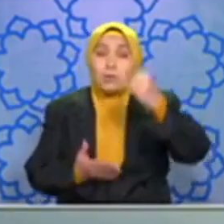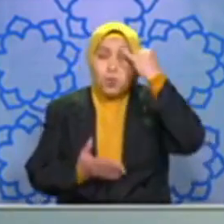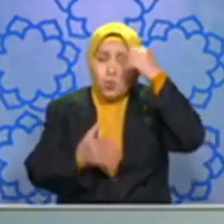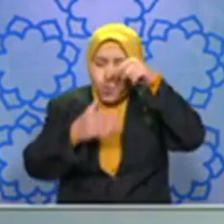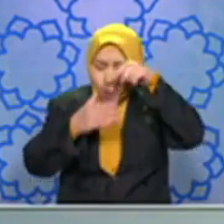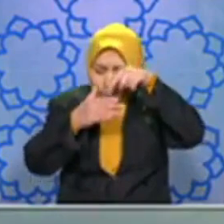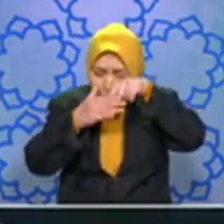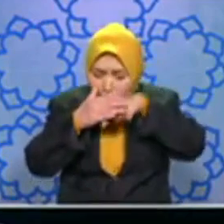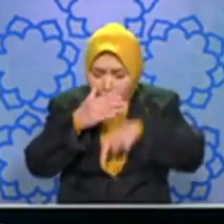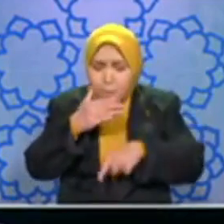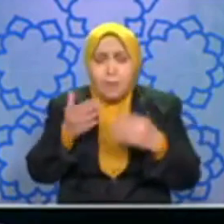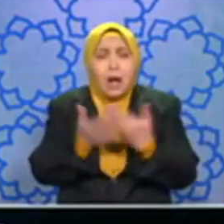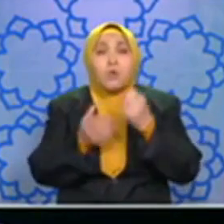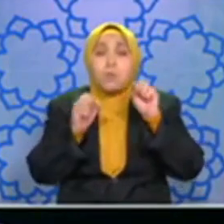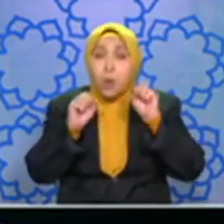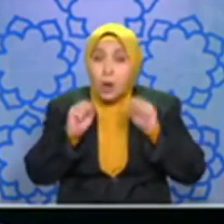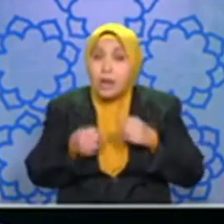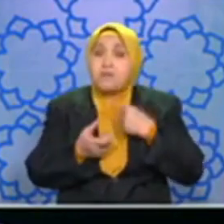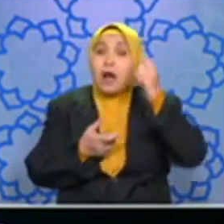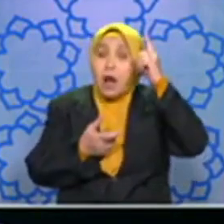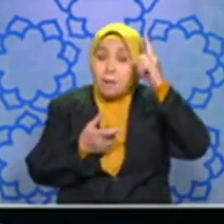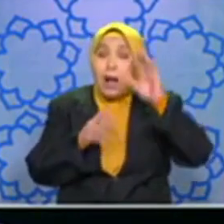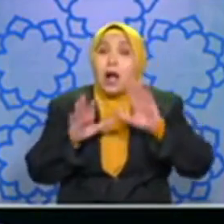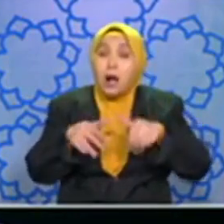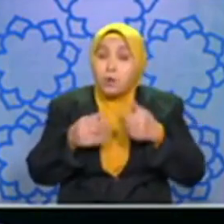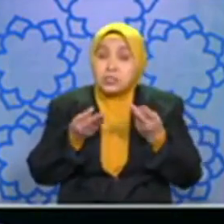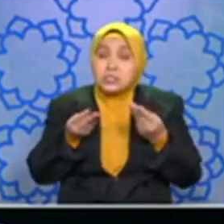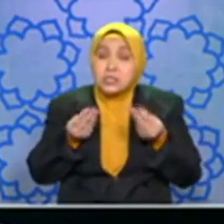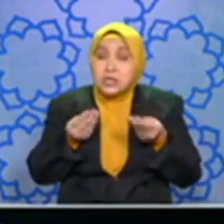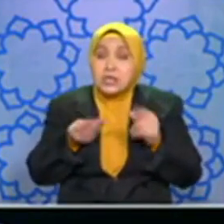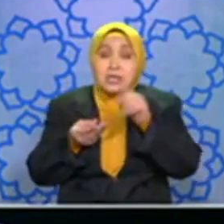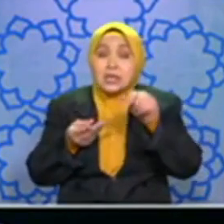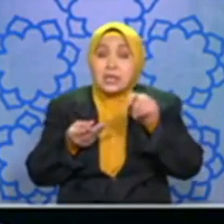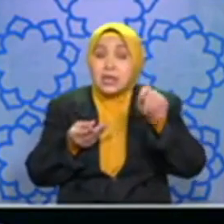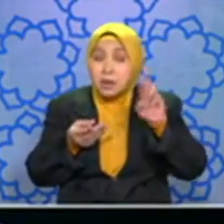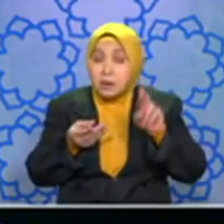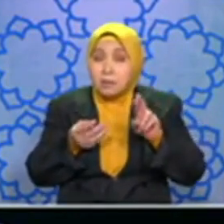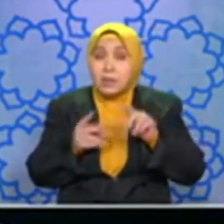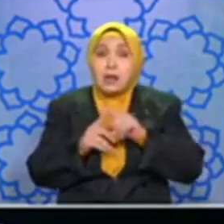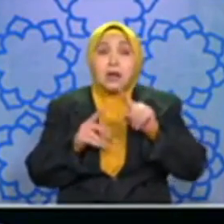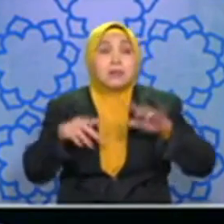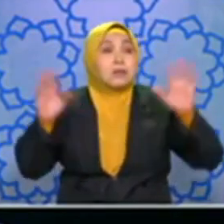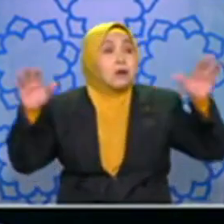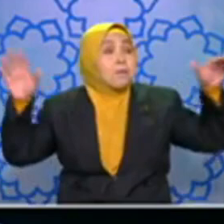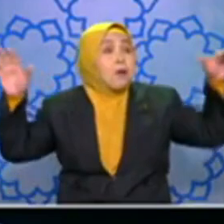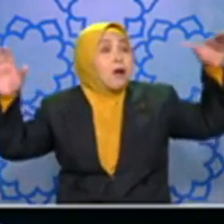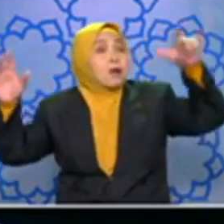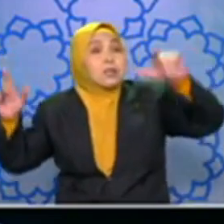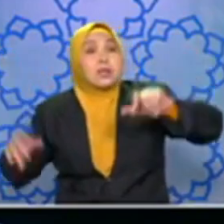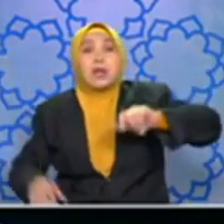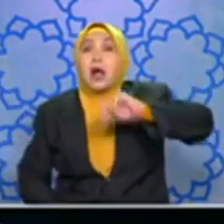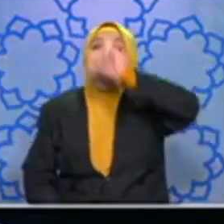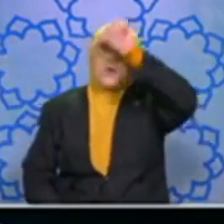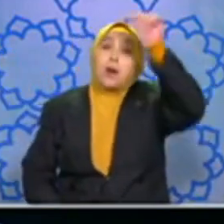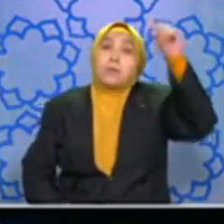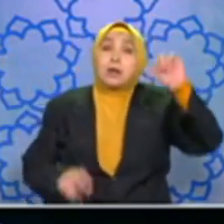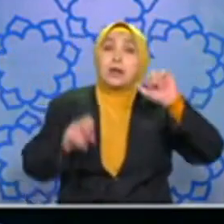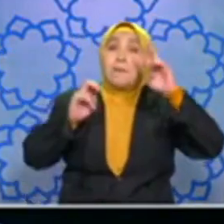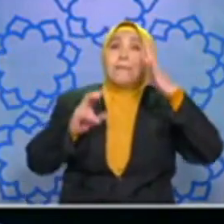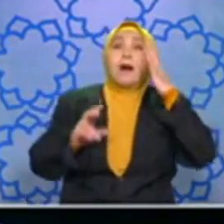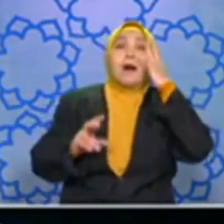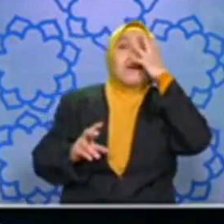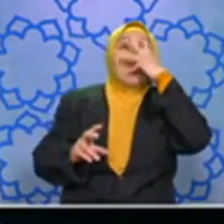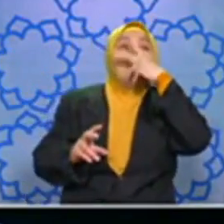macam mana zikir mereka. Tetapi kalau pilot Ustaznya, bila mereka terbang di awan, mereka akan nampak